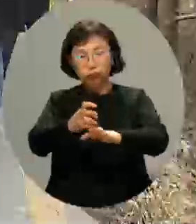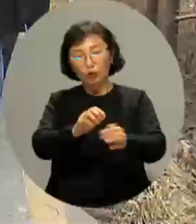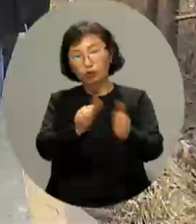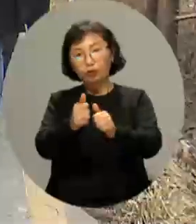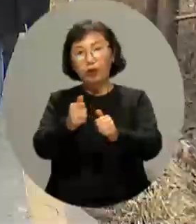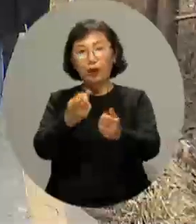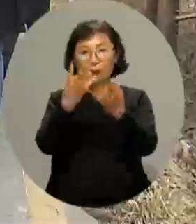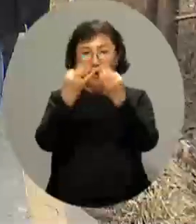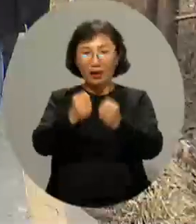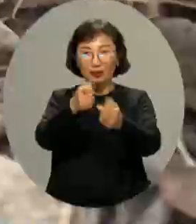이어지고 있습니다